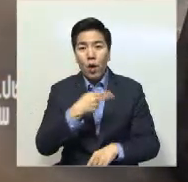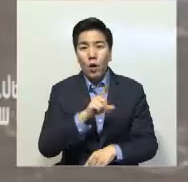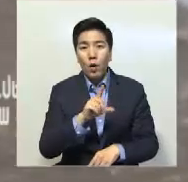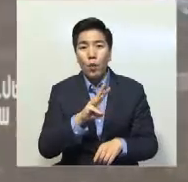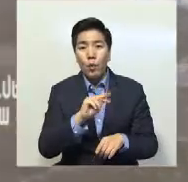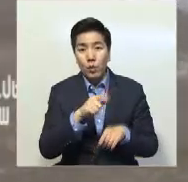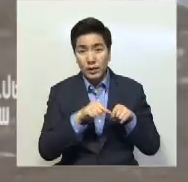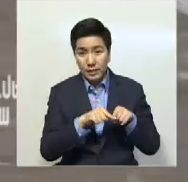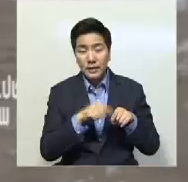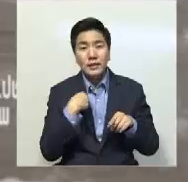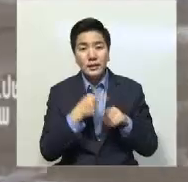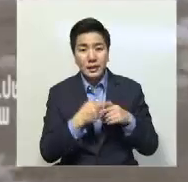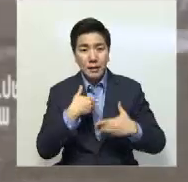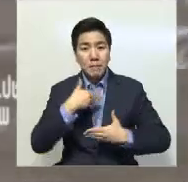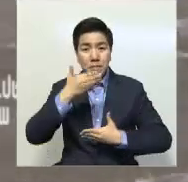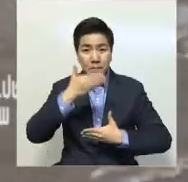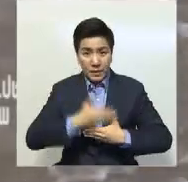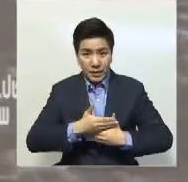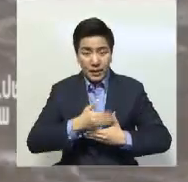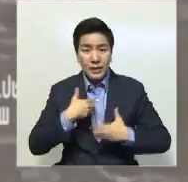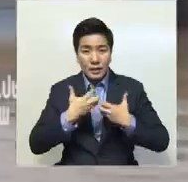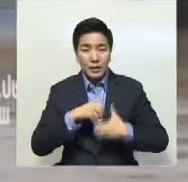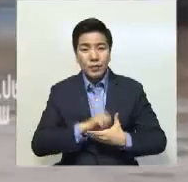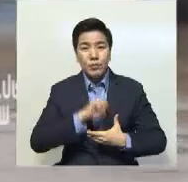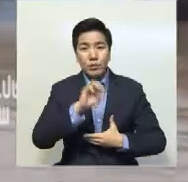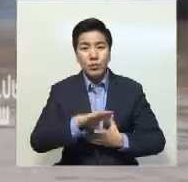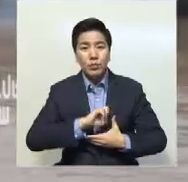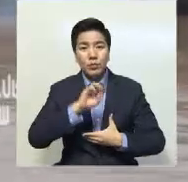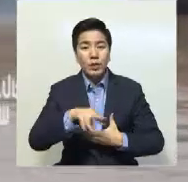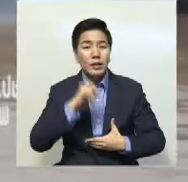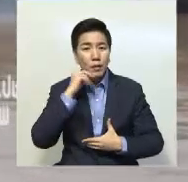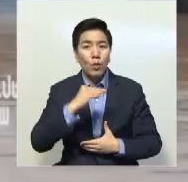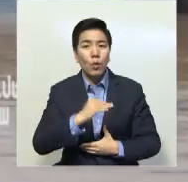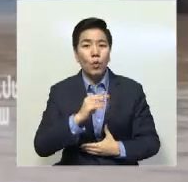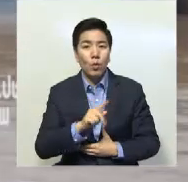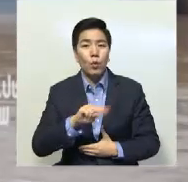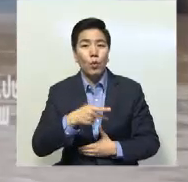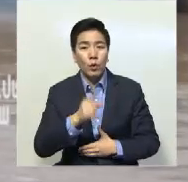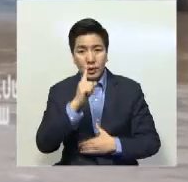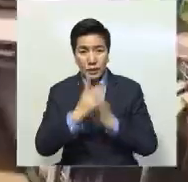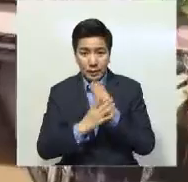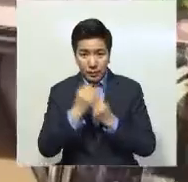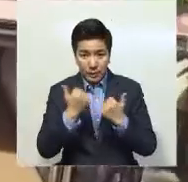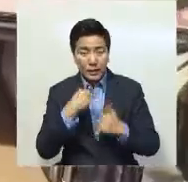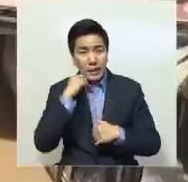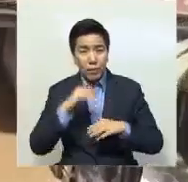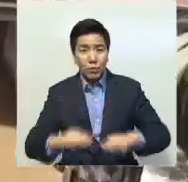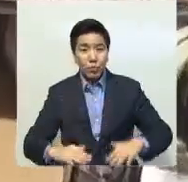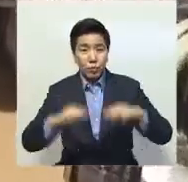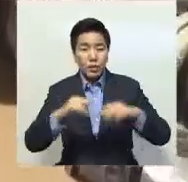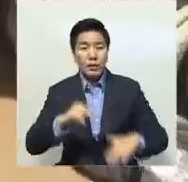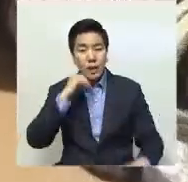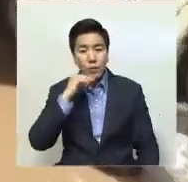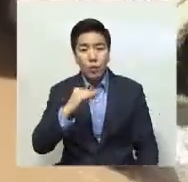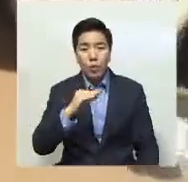อำเภอพลพิสัยที่ปิดประตูระบายน้ำแล้วก็ใช้เครื่องสูบน้ำลงแม่น้ำโขงมานานกว่า1สัปดาห์วันนี้ระดับน้ำสูงกว่าแม่น้